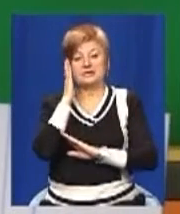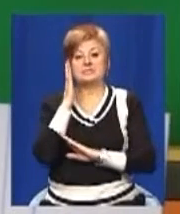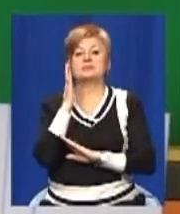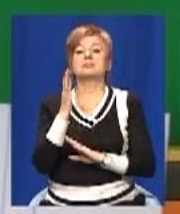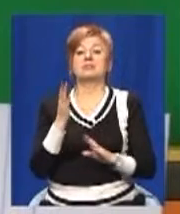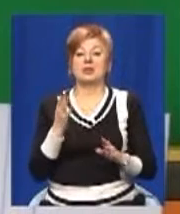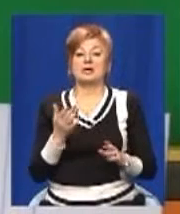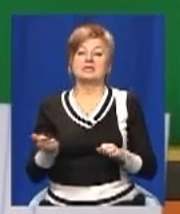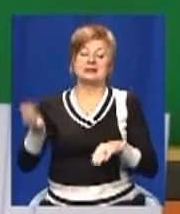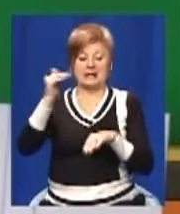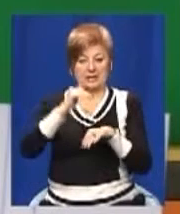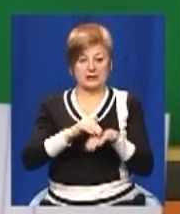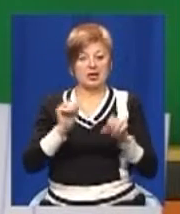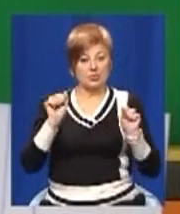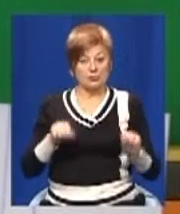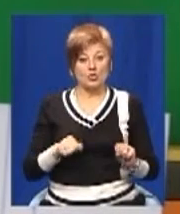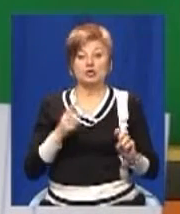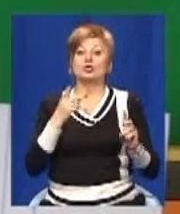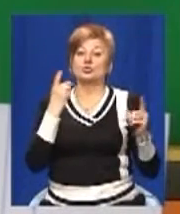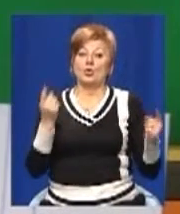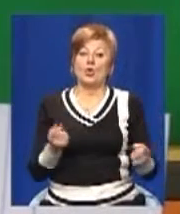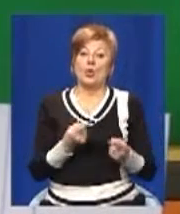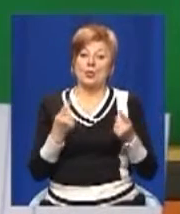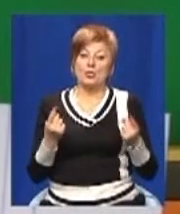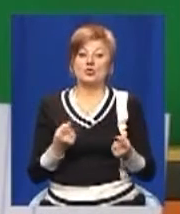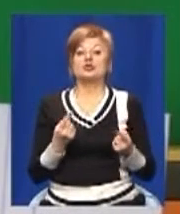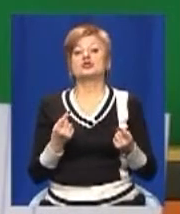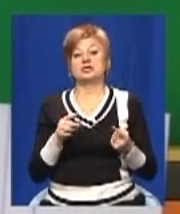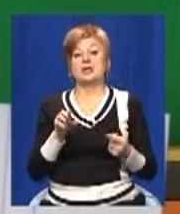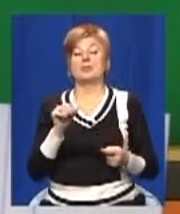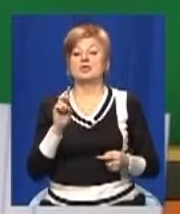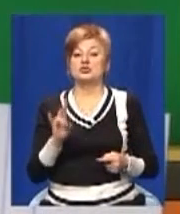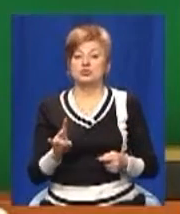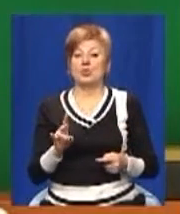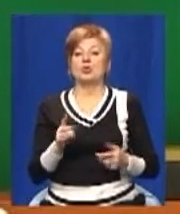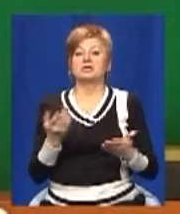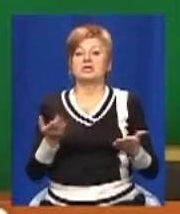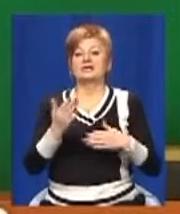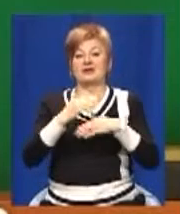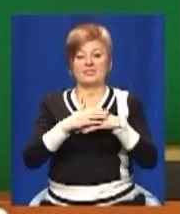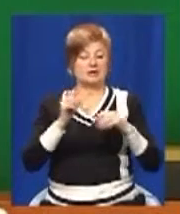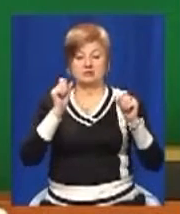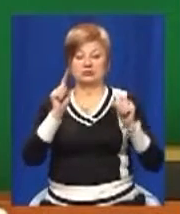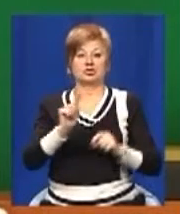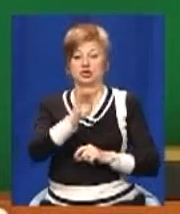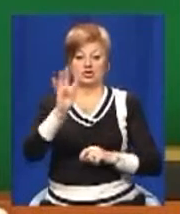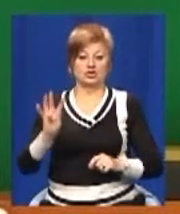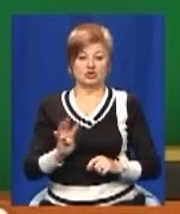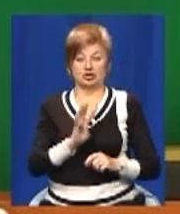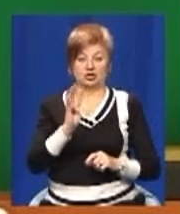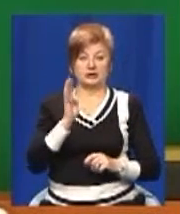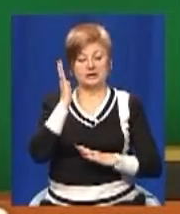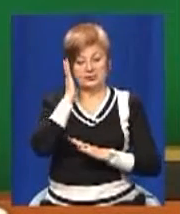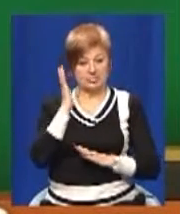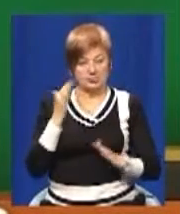пастися і цілий день. Але зазвичай на пашу чи до водопою бізон йде з вечора та 3-4 години до заходу